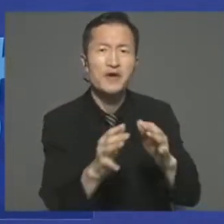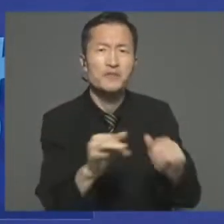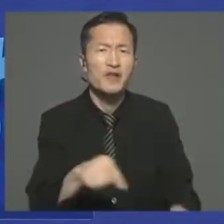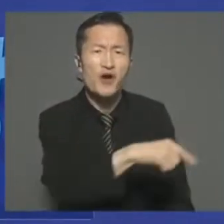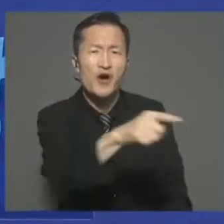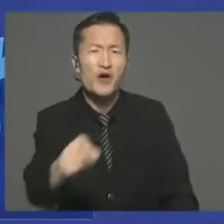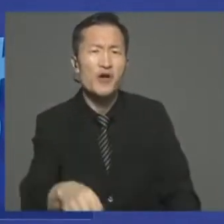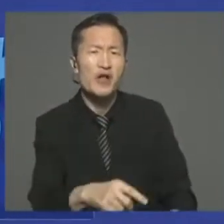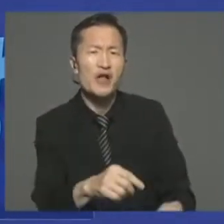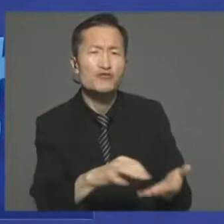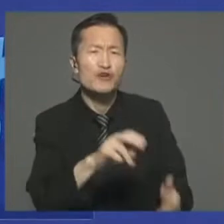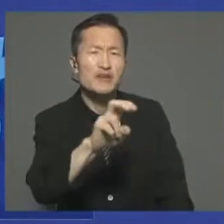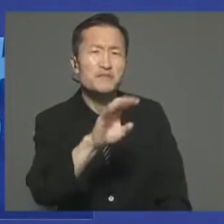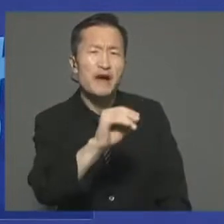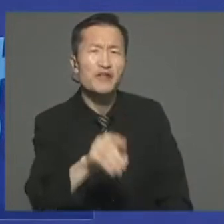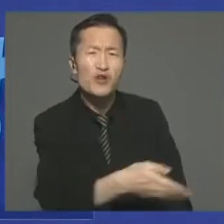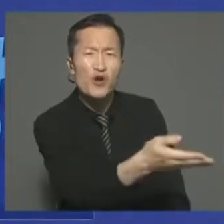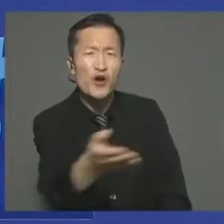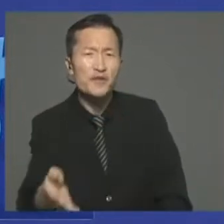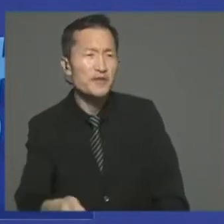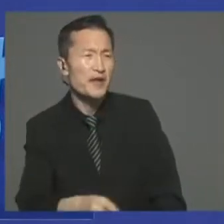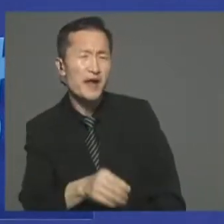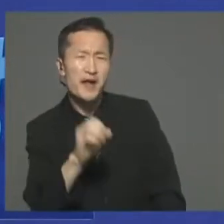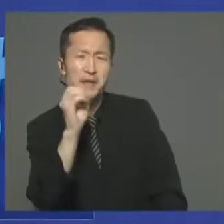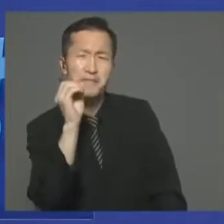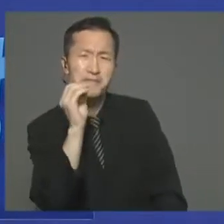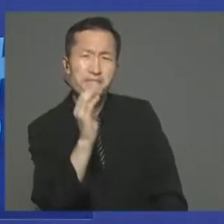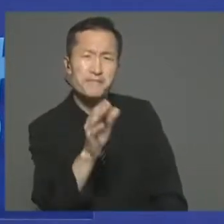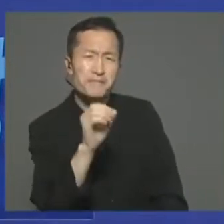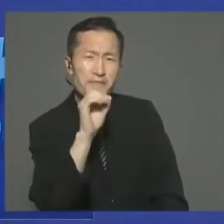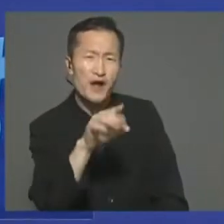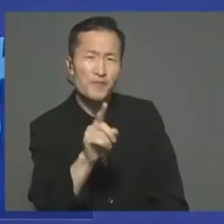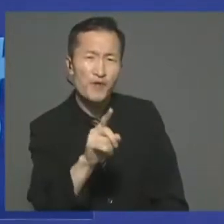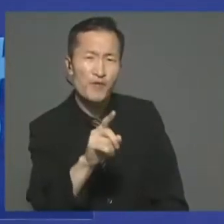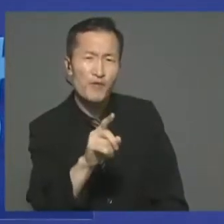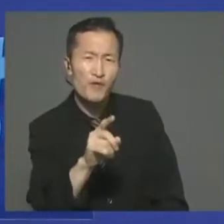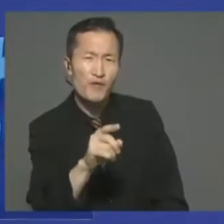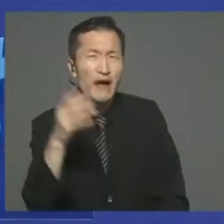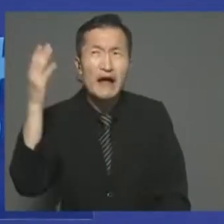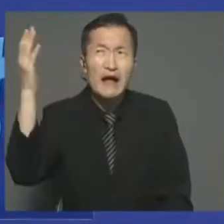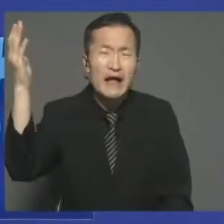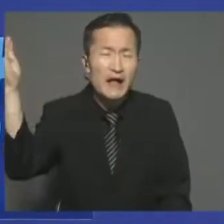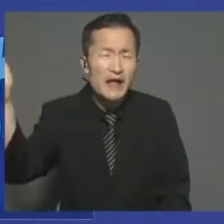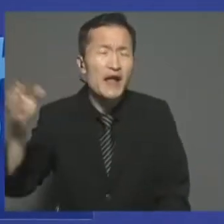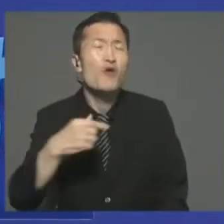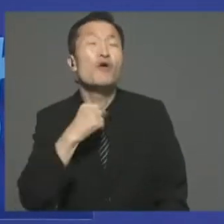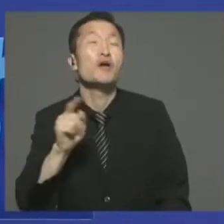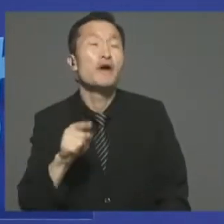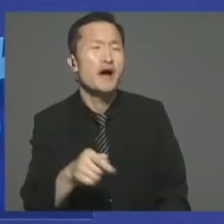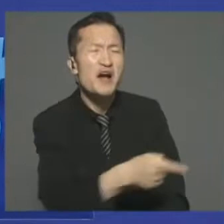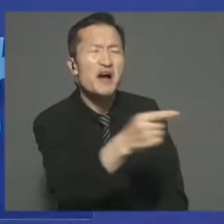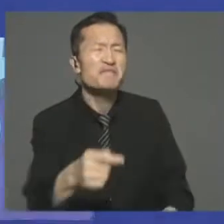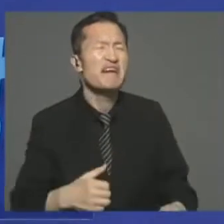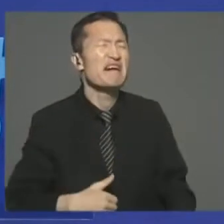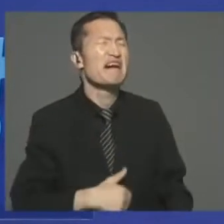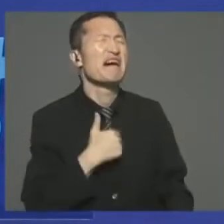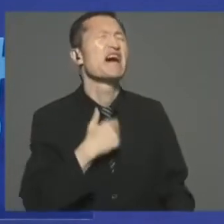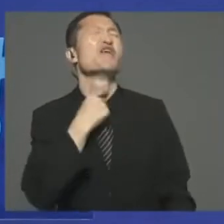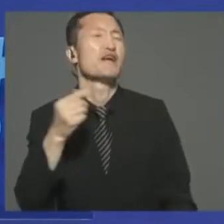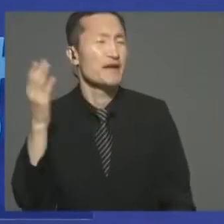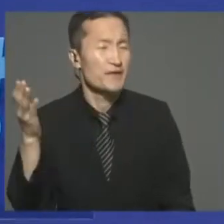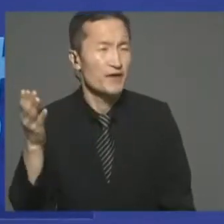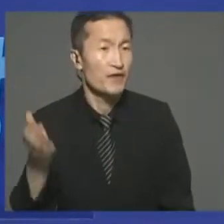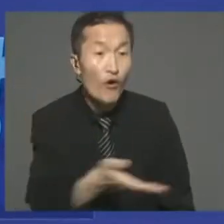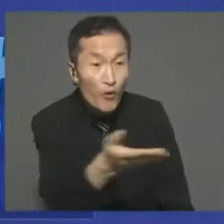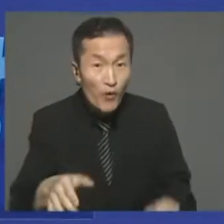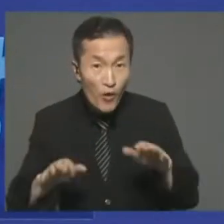20만 명의 청중들 앞에서 이야기했습니다. 저들이 우리에게 바라는 것이 우리의 분노다. 우리는 오늘 평화의 길을